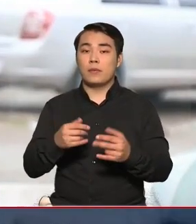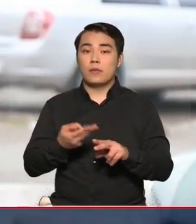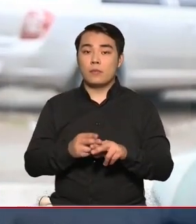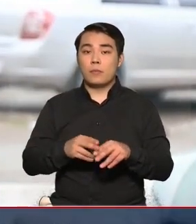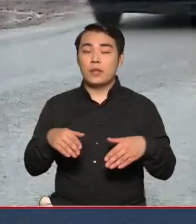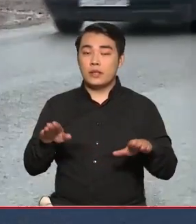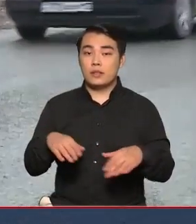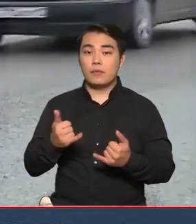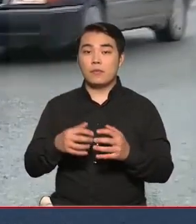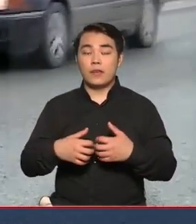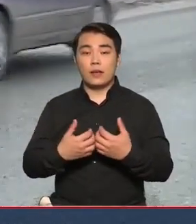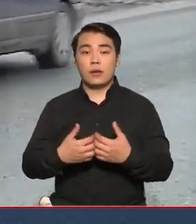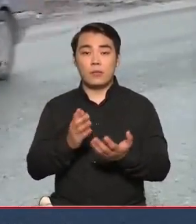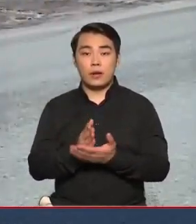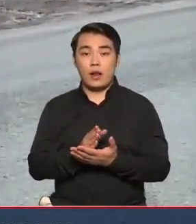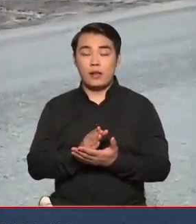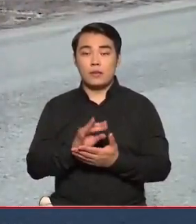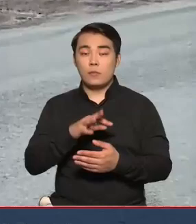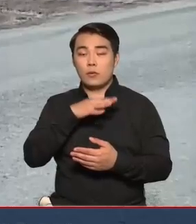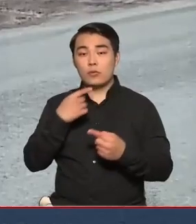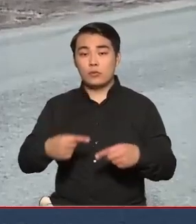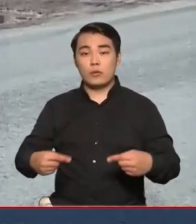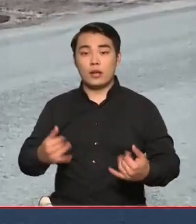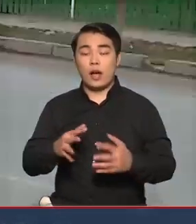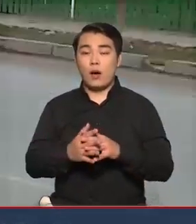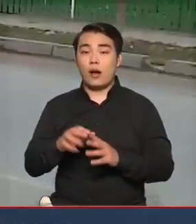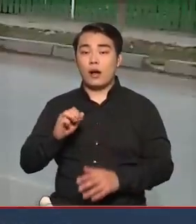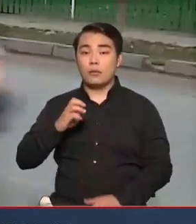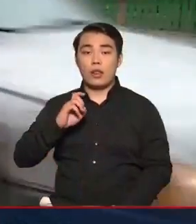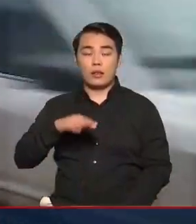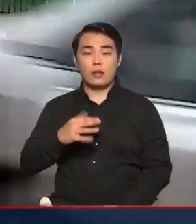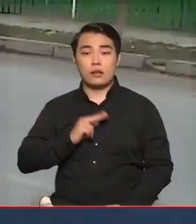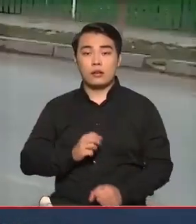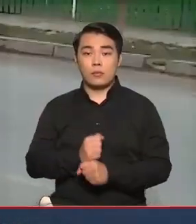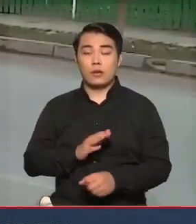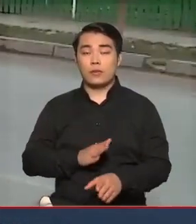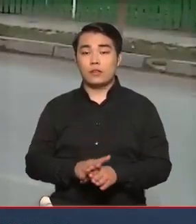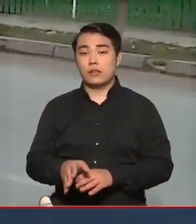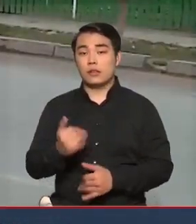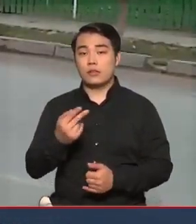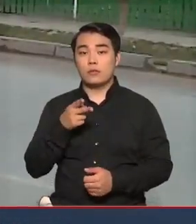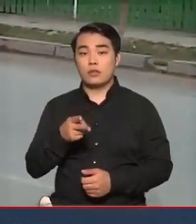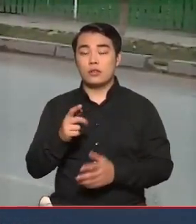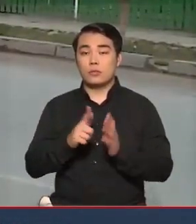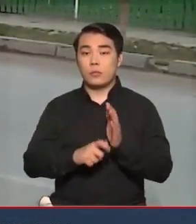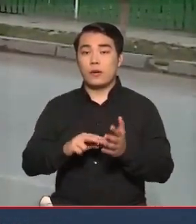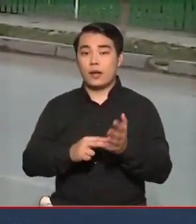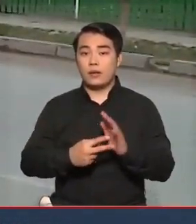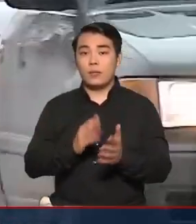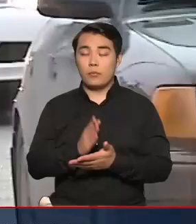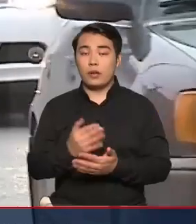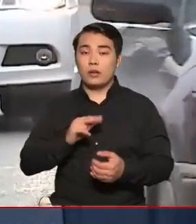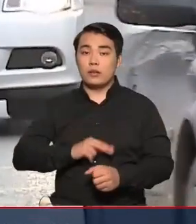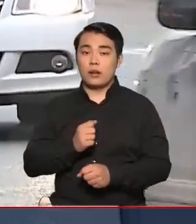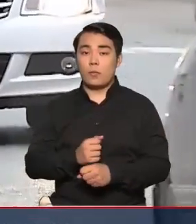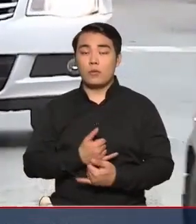другое. Всего благодаря программе «Аул Аманата» в регионе реализовано почти 2700 проектов. Тем самым